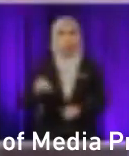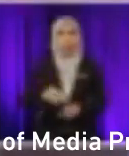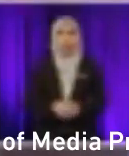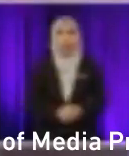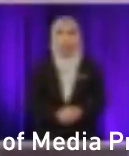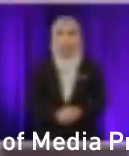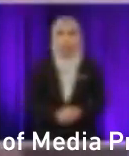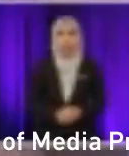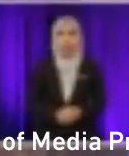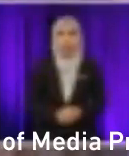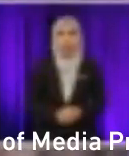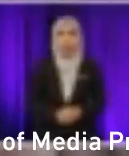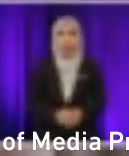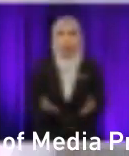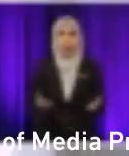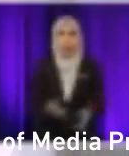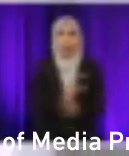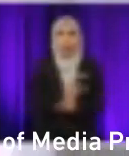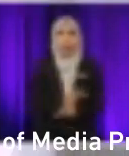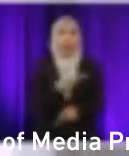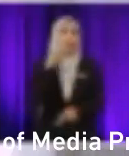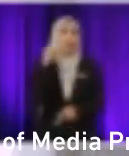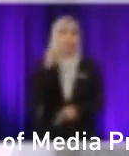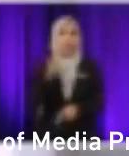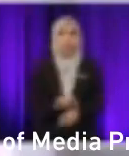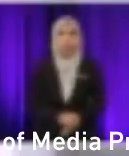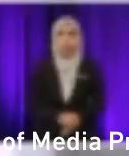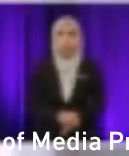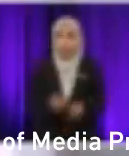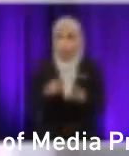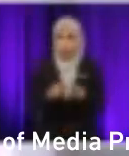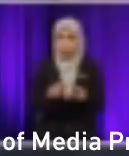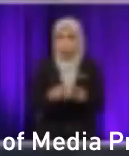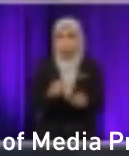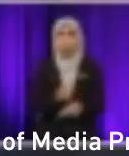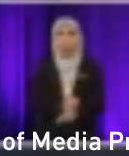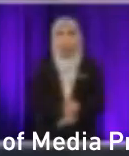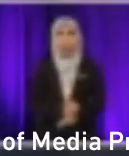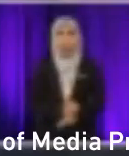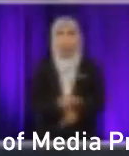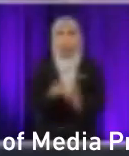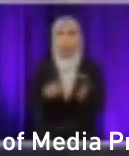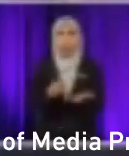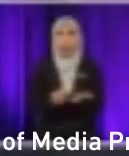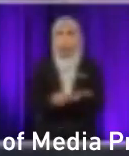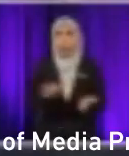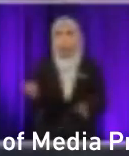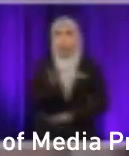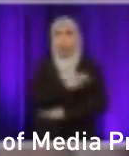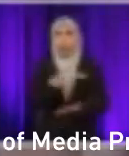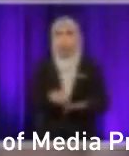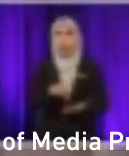dan kritis. Baik, terima kasih Puan. Mungkin ada sedikit kesimpulan dalam perbincangan kita pada hari ini sikit. Okey, kesimpulannya